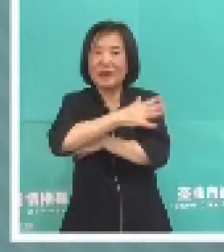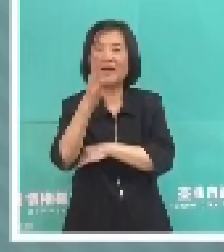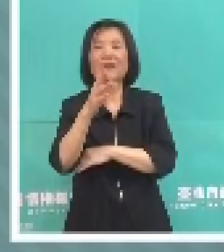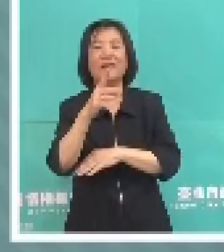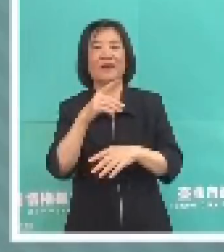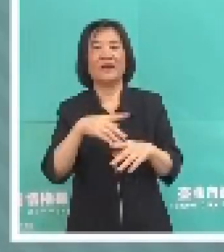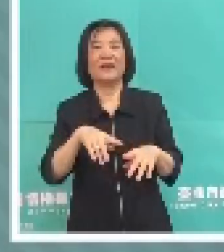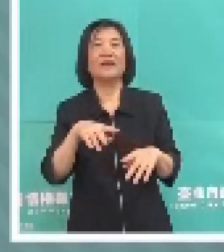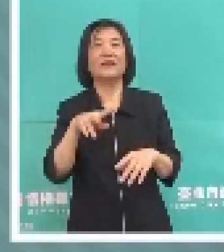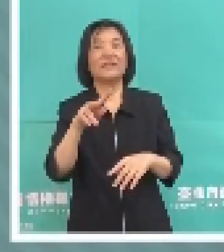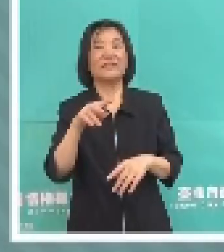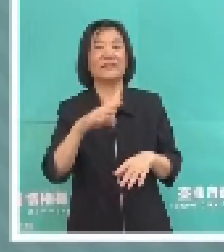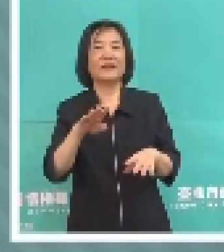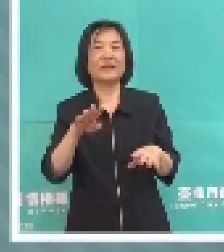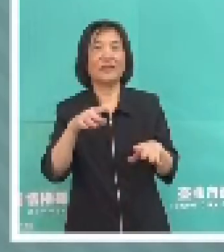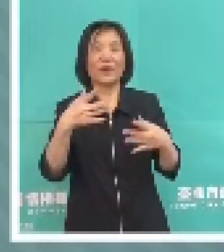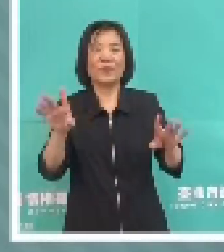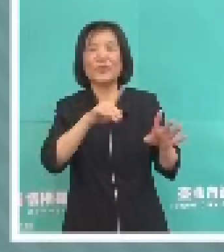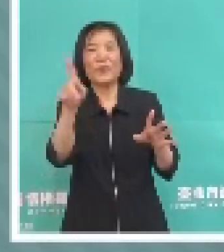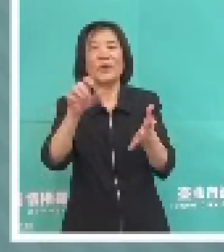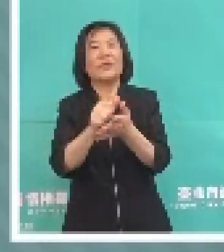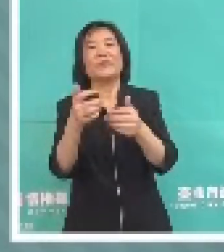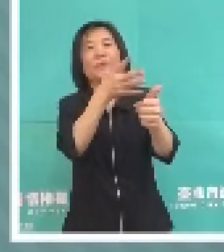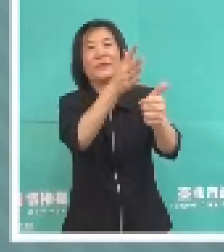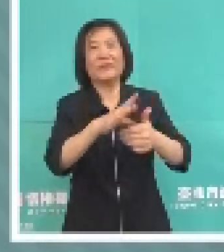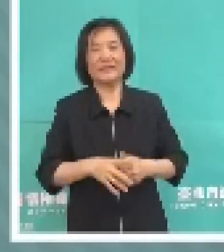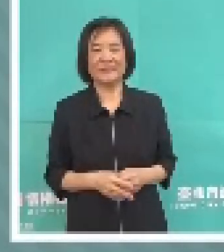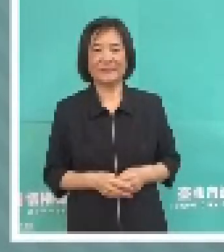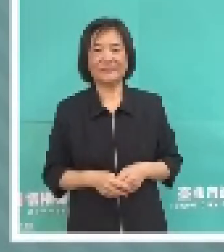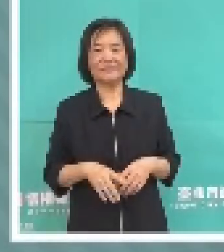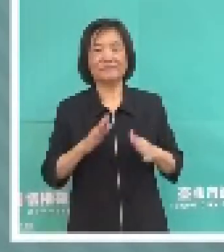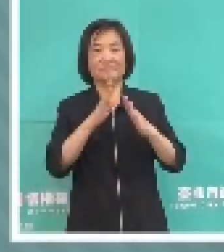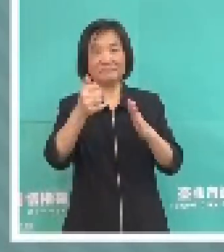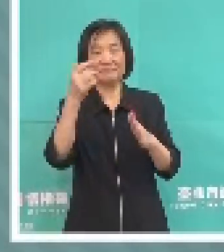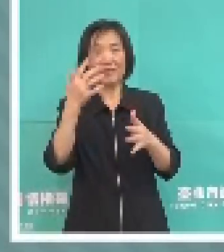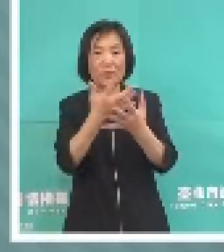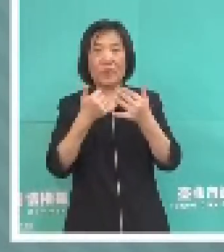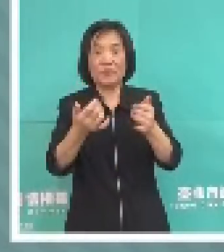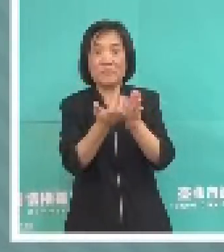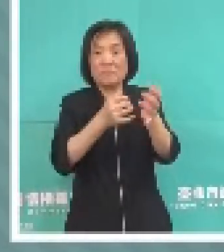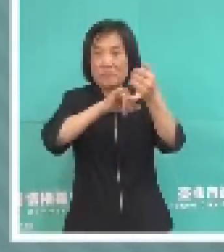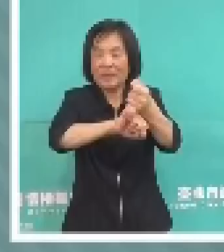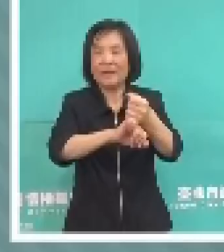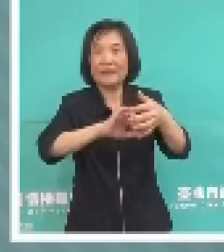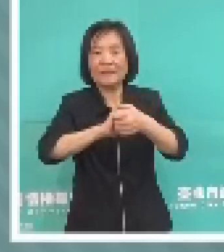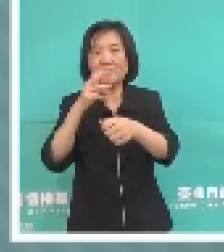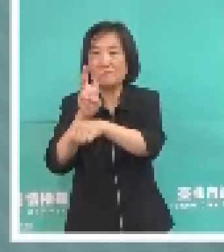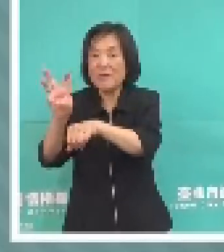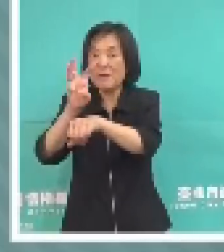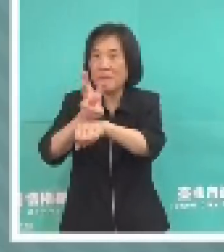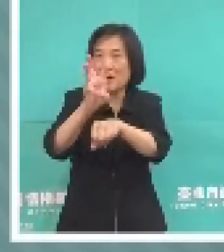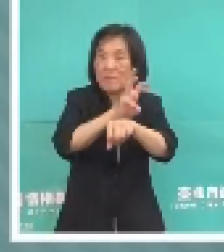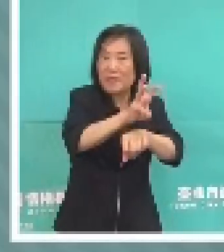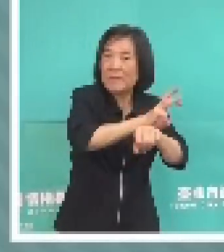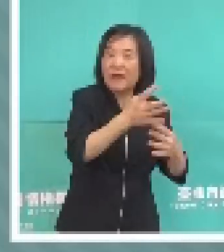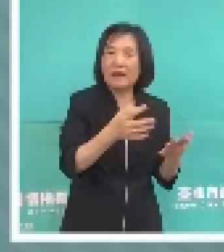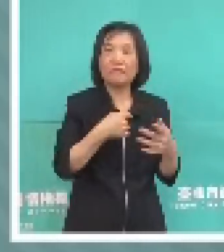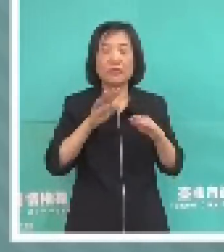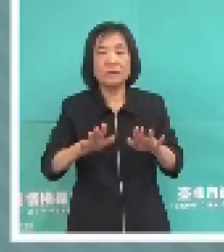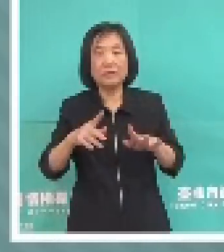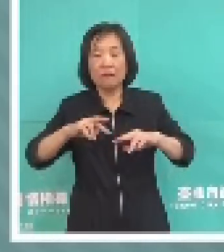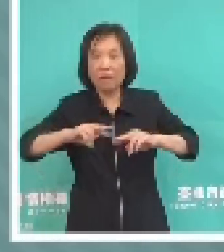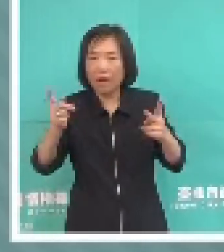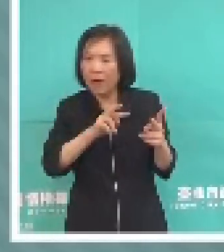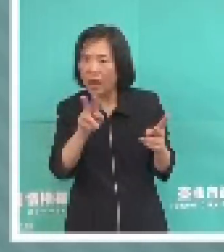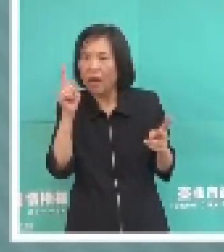玉、ETtoday 新闻云原因提问。市长昨天提到，网络预约接种要以半小时为区间，不过今天实